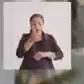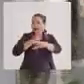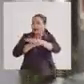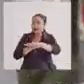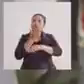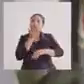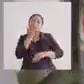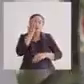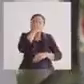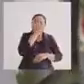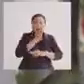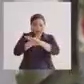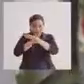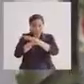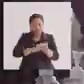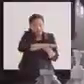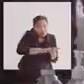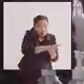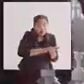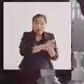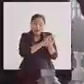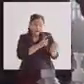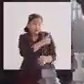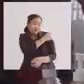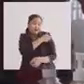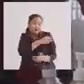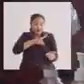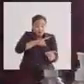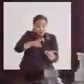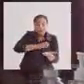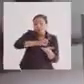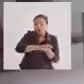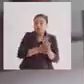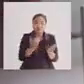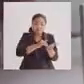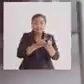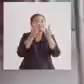មុះលាងដៃឲ្យបានញឹកញាប់ជាមួយសាប៊ូនិងទឹកស្អាតឬអាកុលហ្សែលឬទឹកអាកុលលាងដៃ